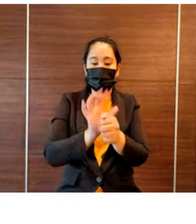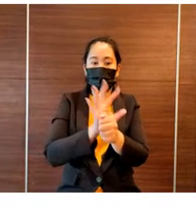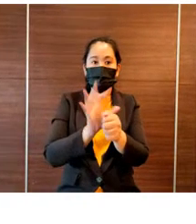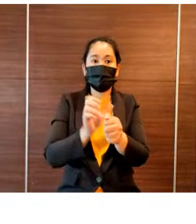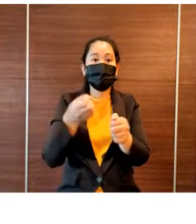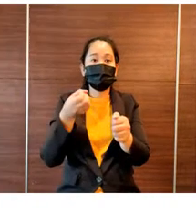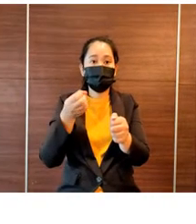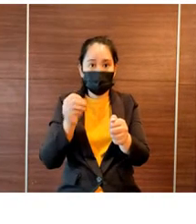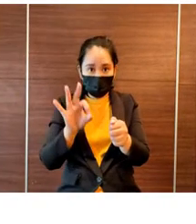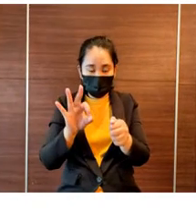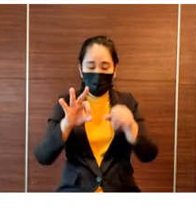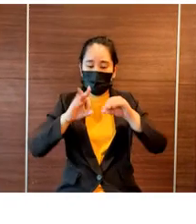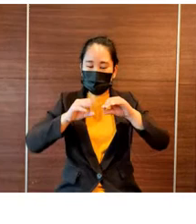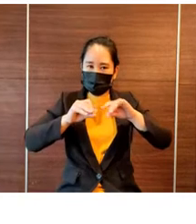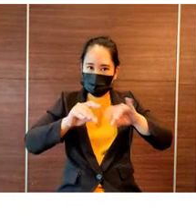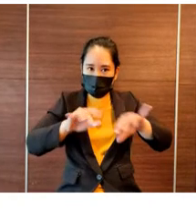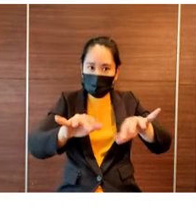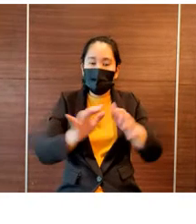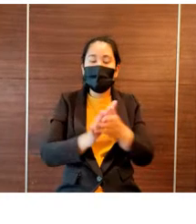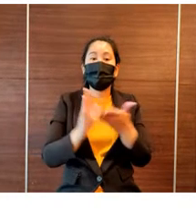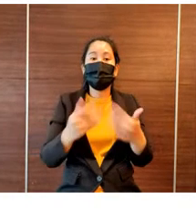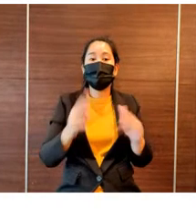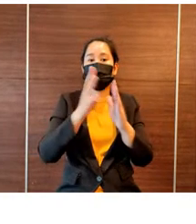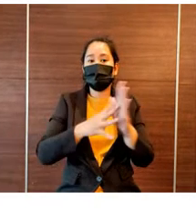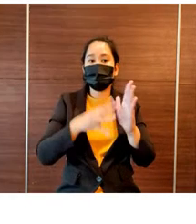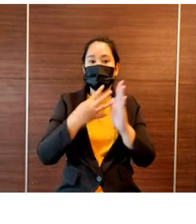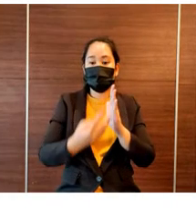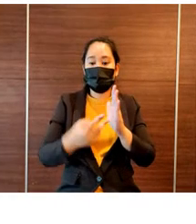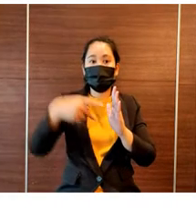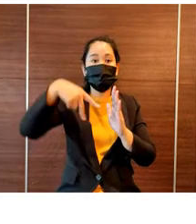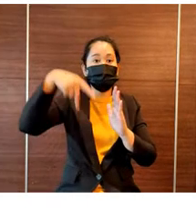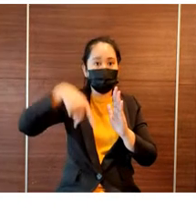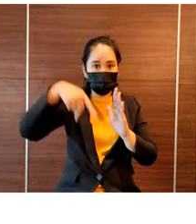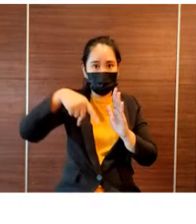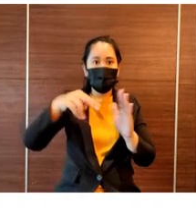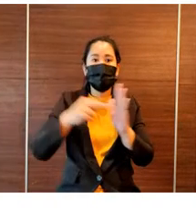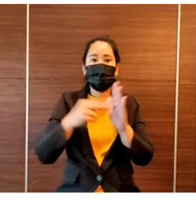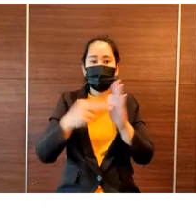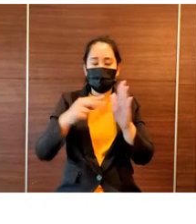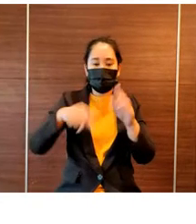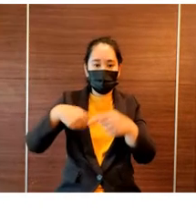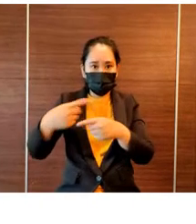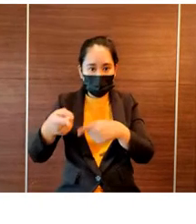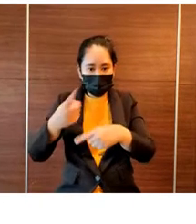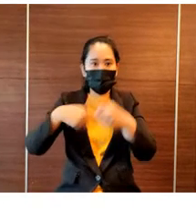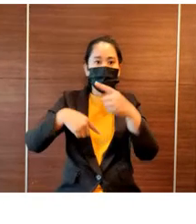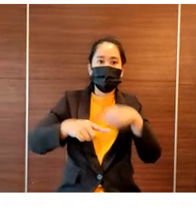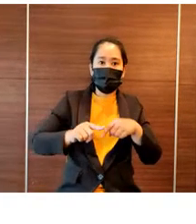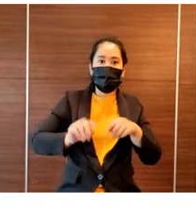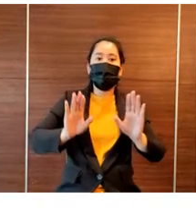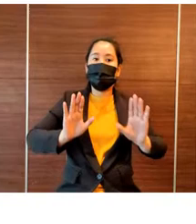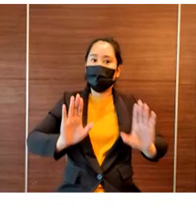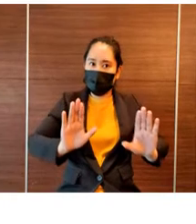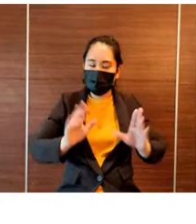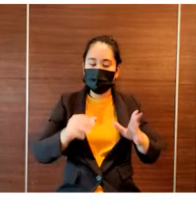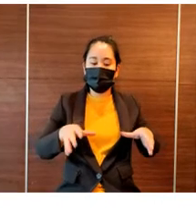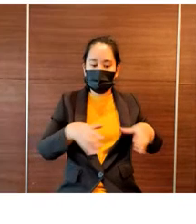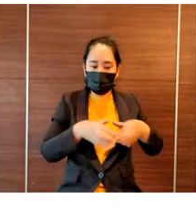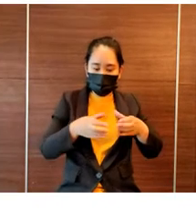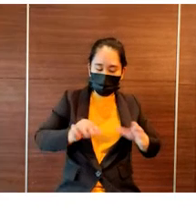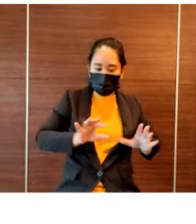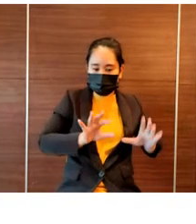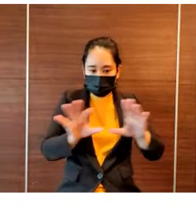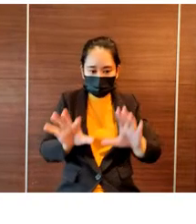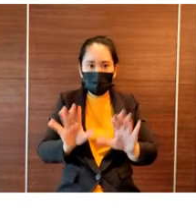-19 มีการออกมาตรการพิเศษเพื่อจำกัดการเดินทางและการรวมตัวของผู้คนท